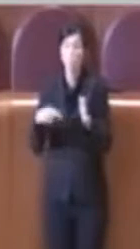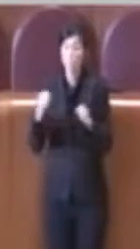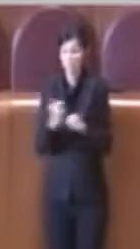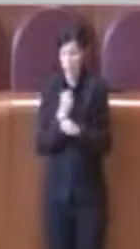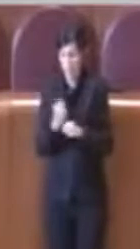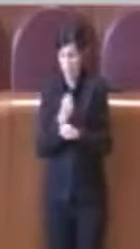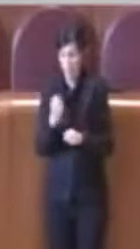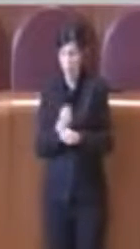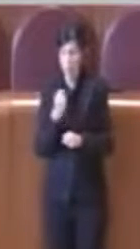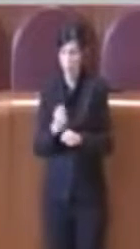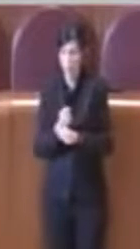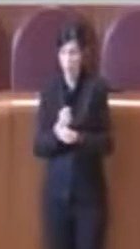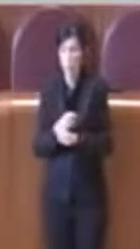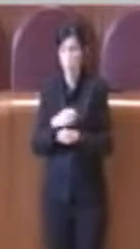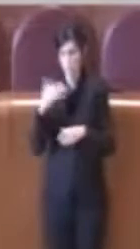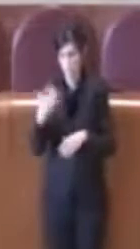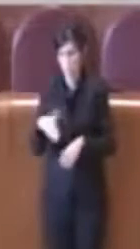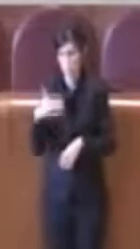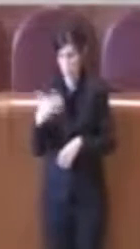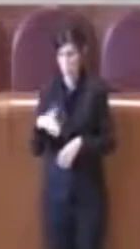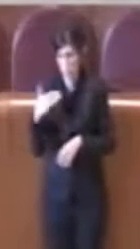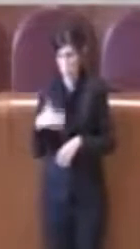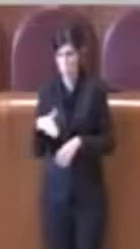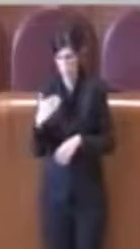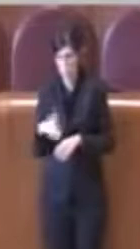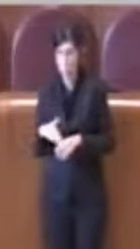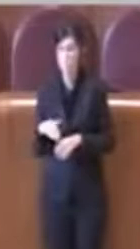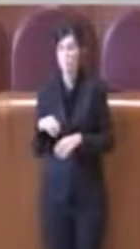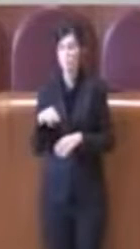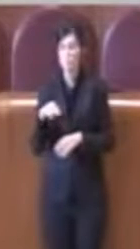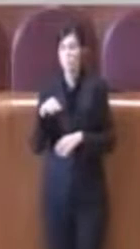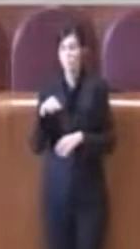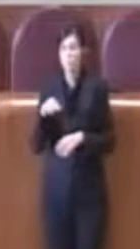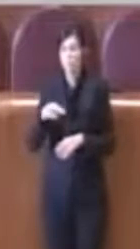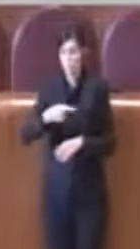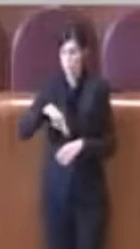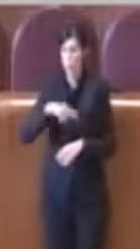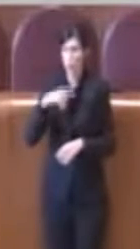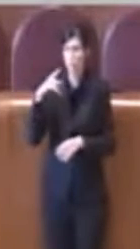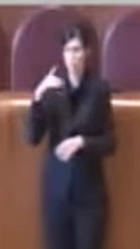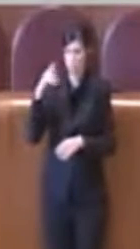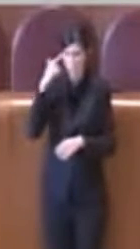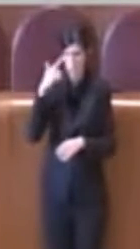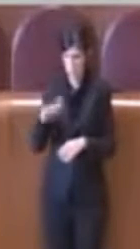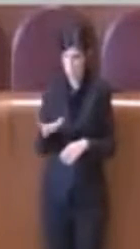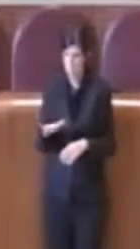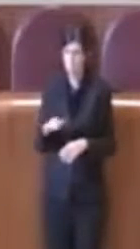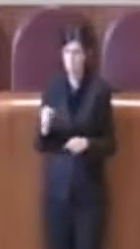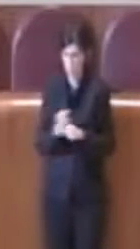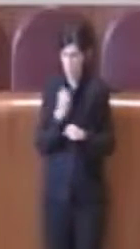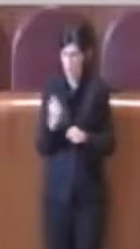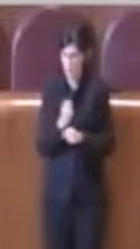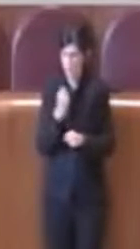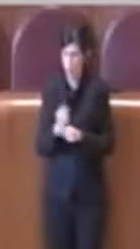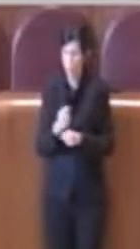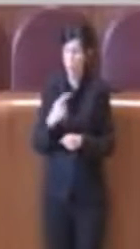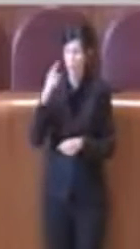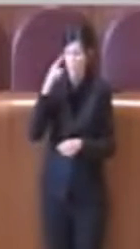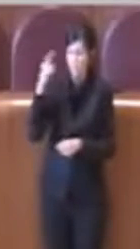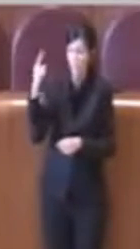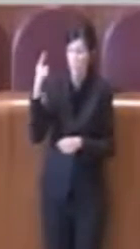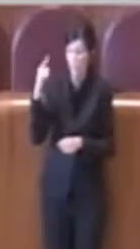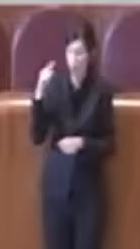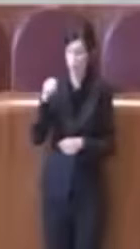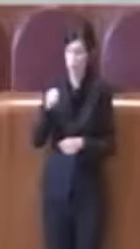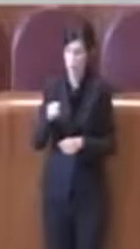da fare è ancora molto, questo ne siamo coscienti, ma credo che l'intenzione, come non